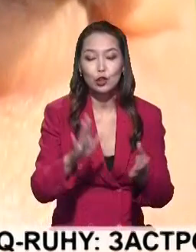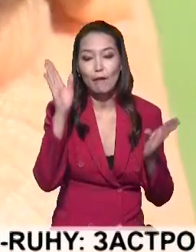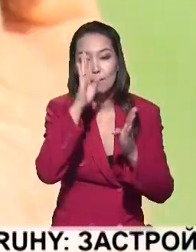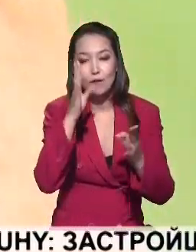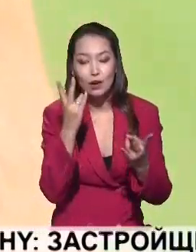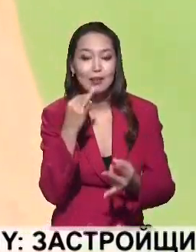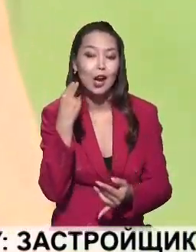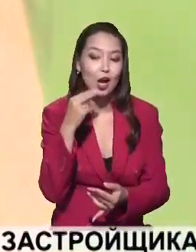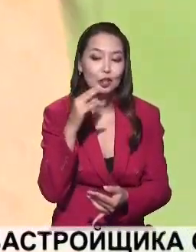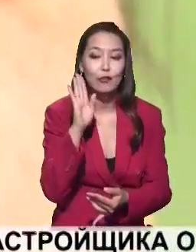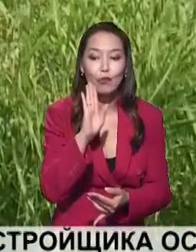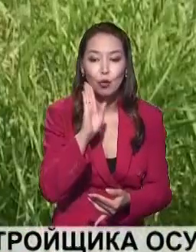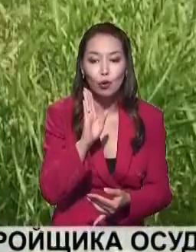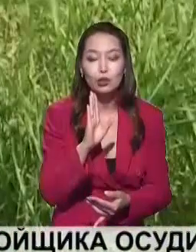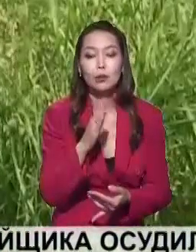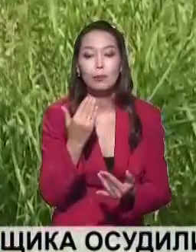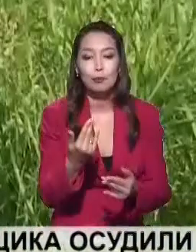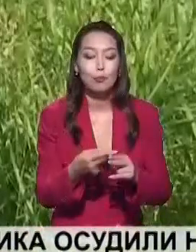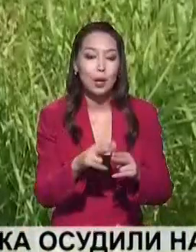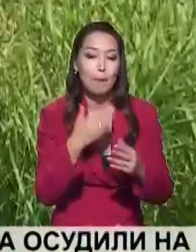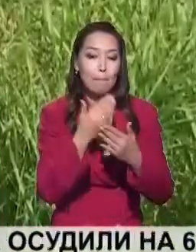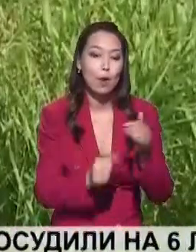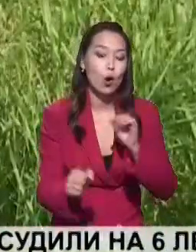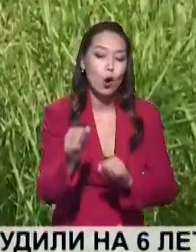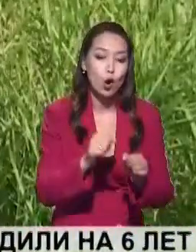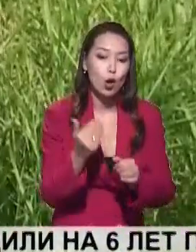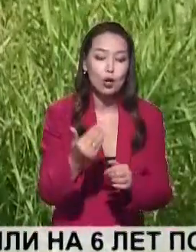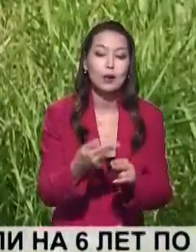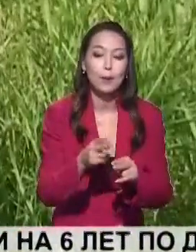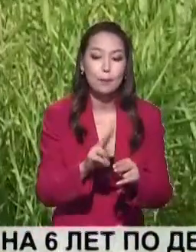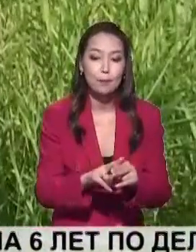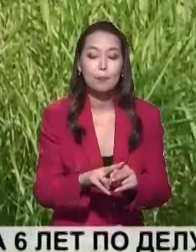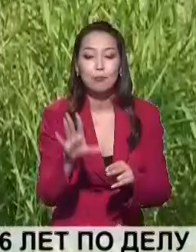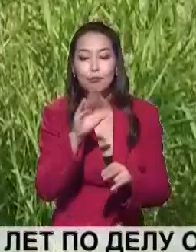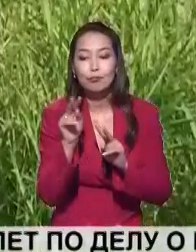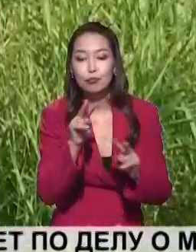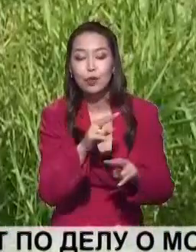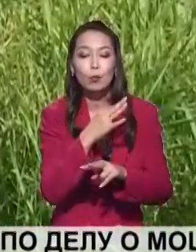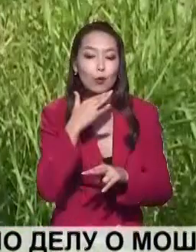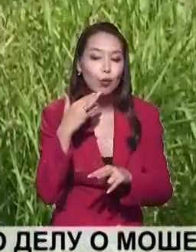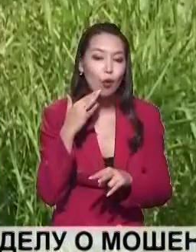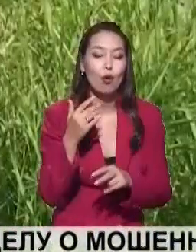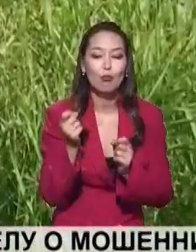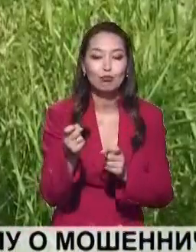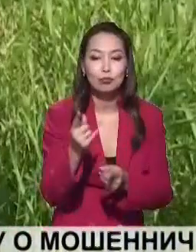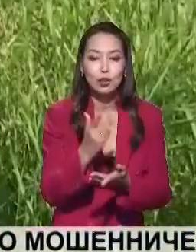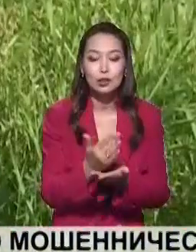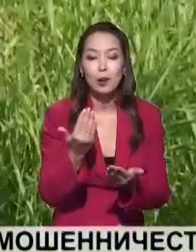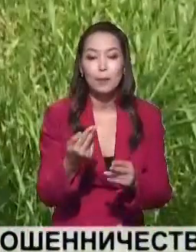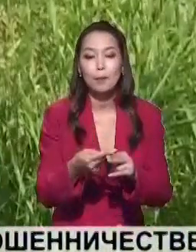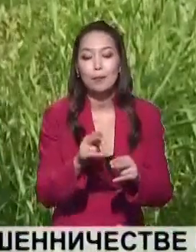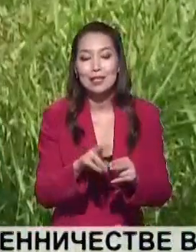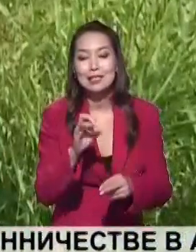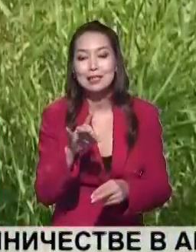пить качественную воду. Осуществляем уборку мусора вдоль реки Сырдарья, где мы наблюдали много отходов. Это потому, что гости реки